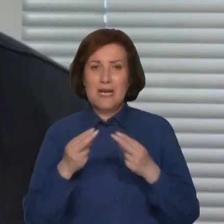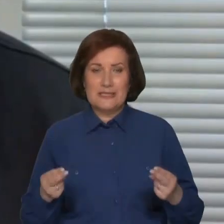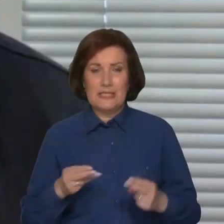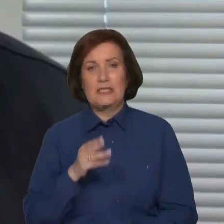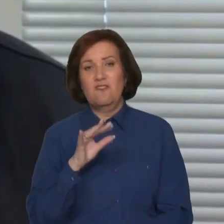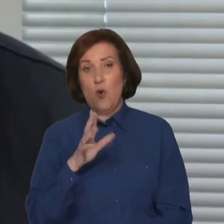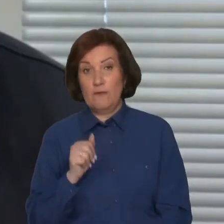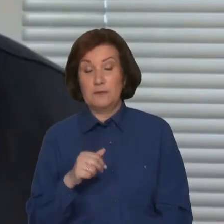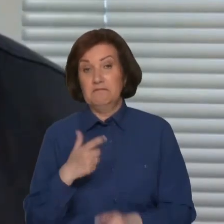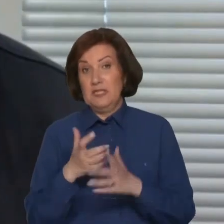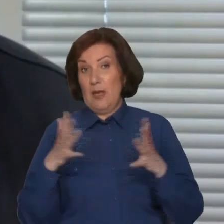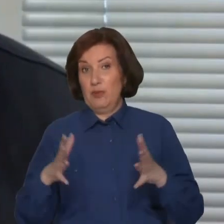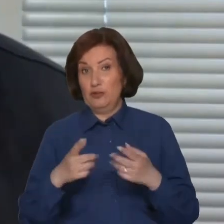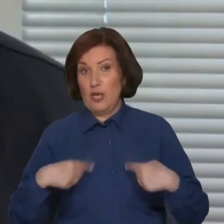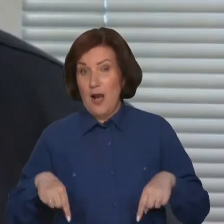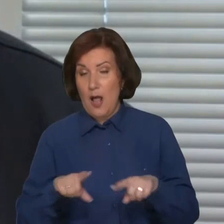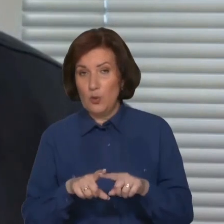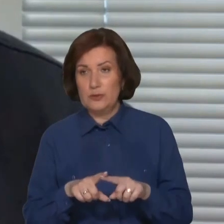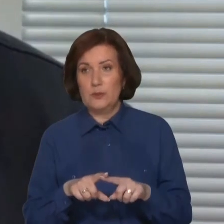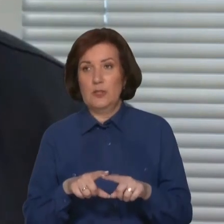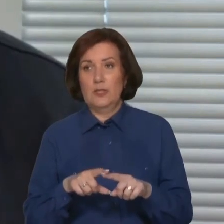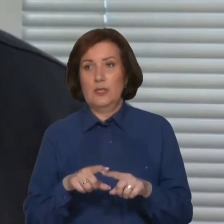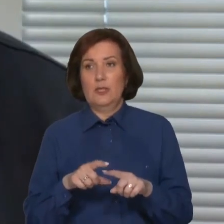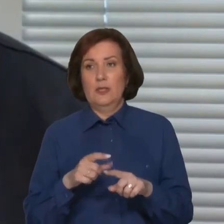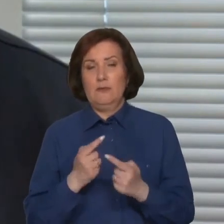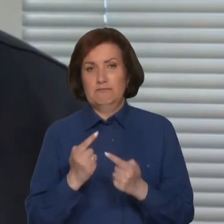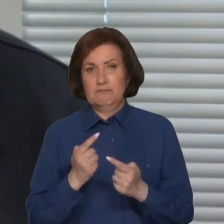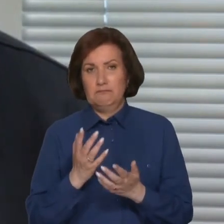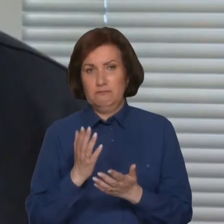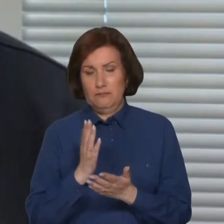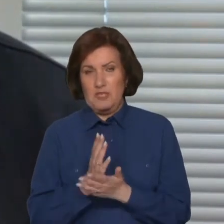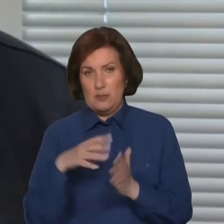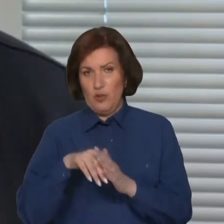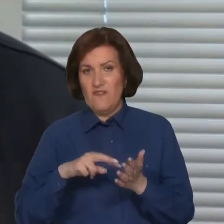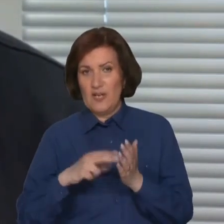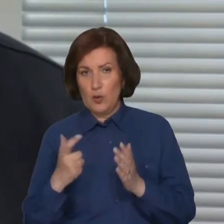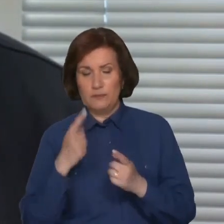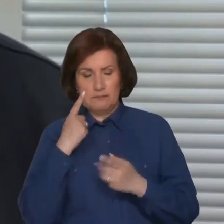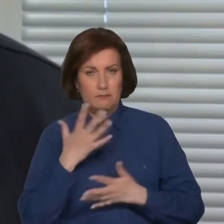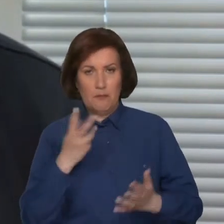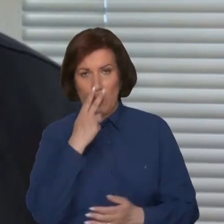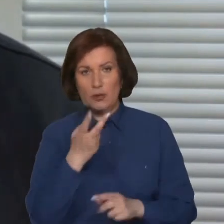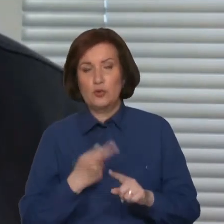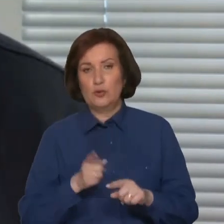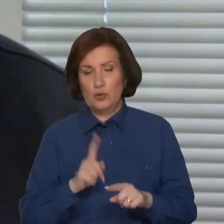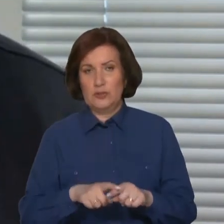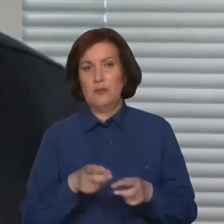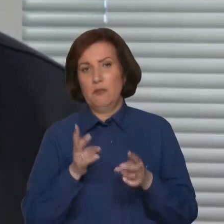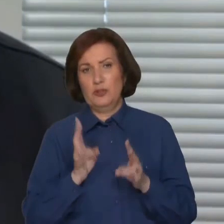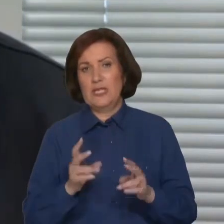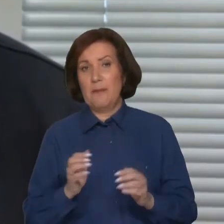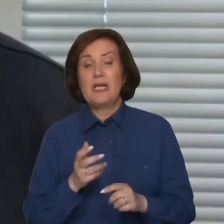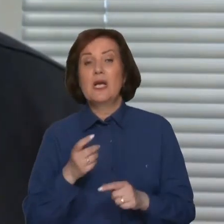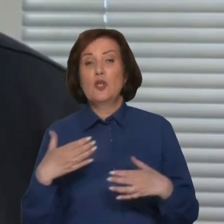Це така найбільша галузь, вона займала досить значне місце в економіці і яскраво показує, що вона постраждала